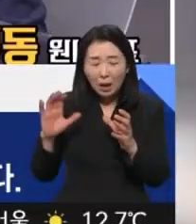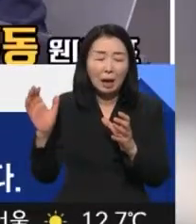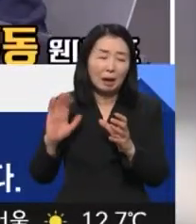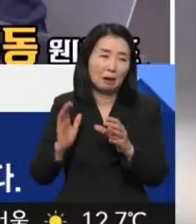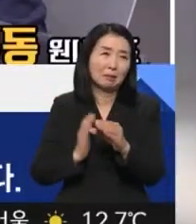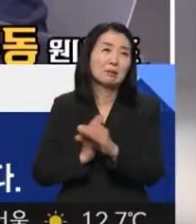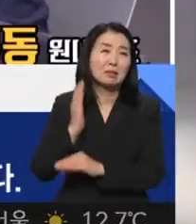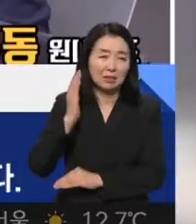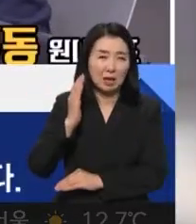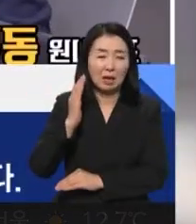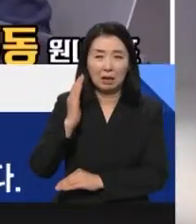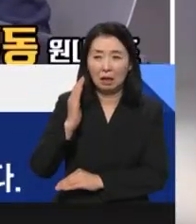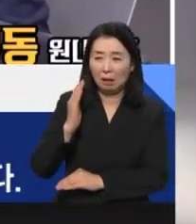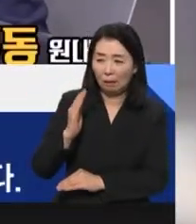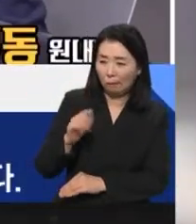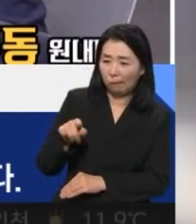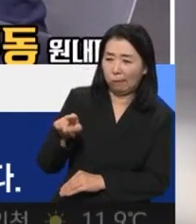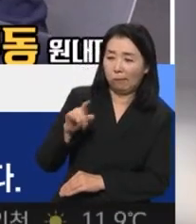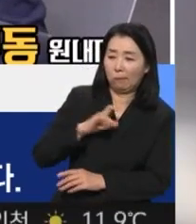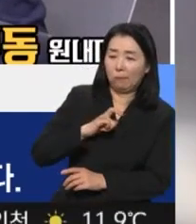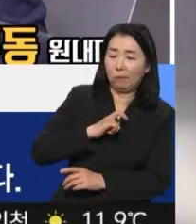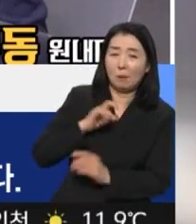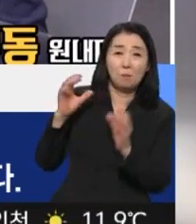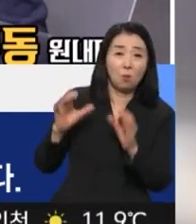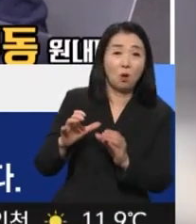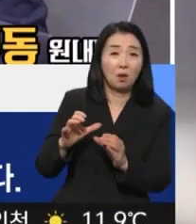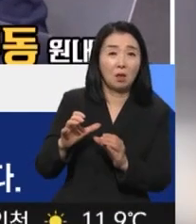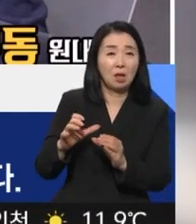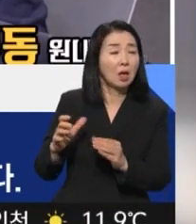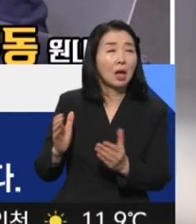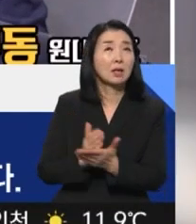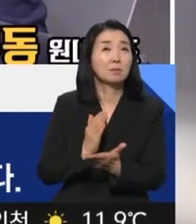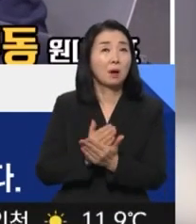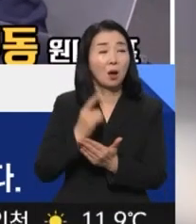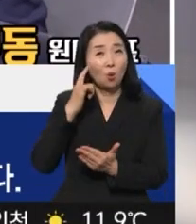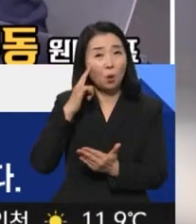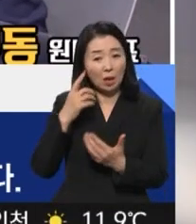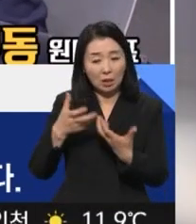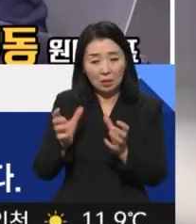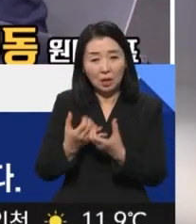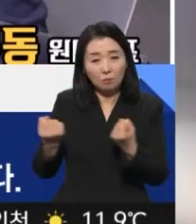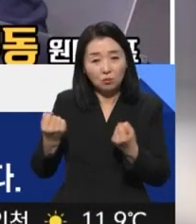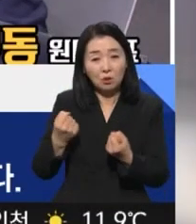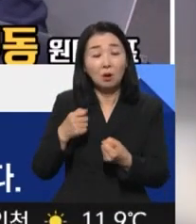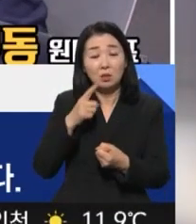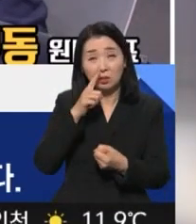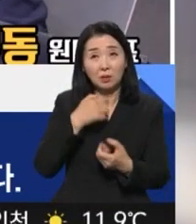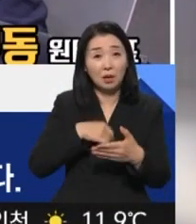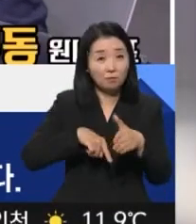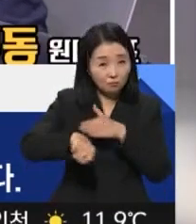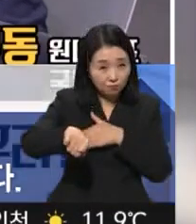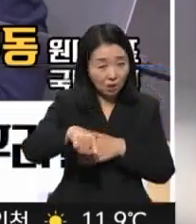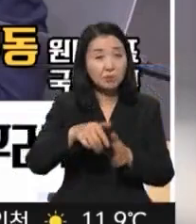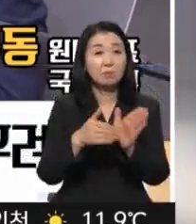수 있는 모임은 자제를 하는 것이 맞고 당의 분열로 이어질 수 있기 때문에 제가 원내대표로서 앞장서서